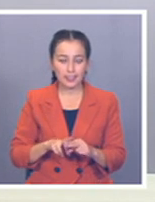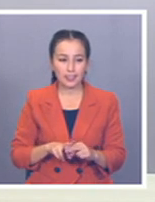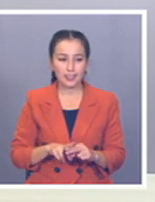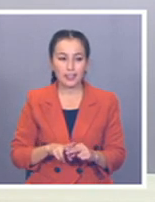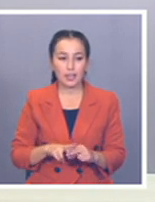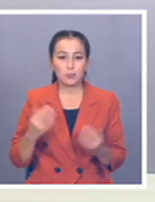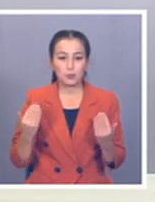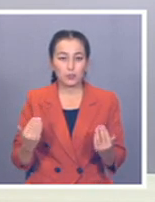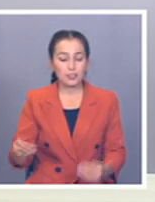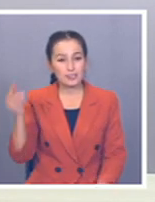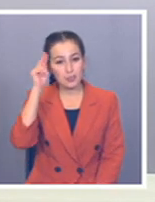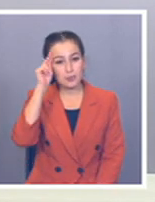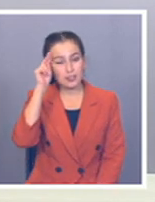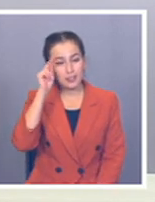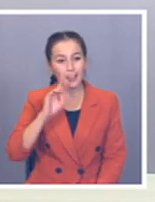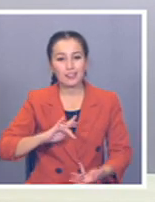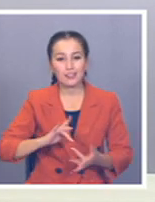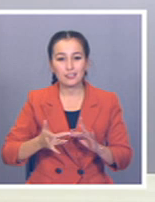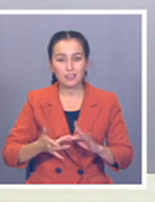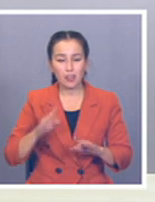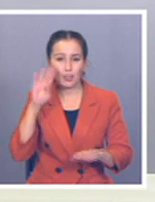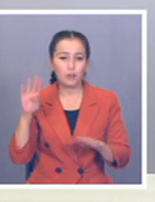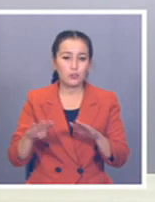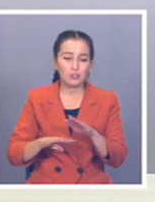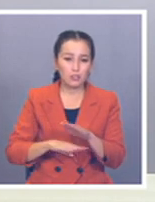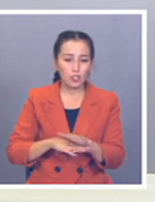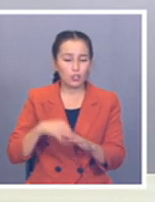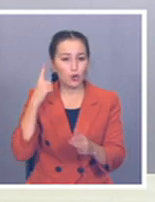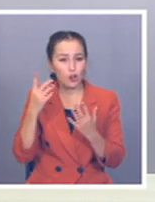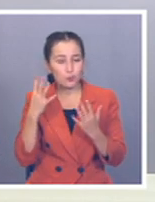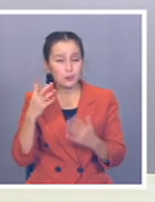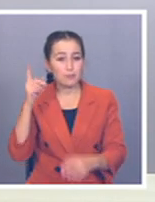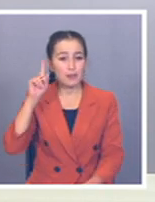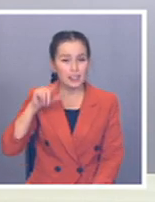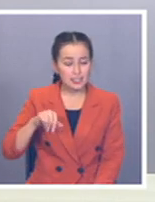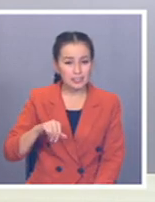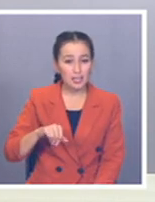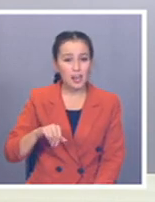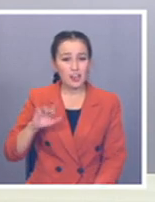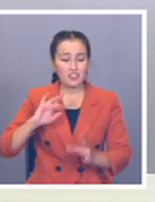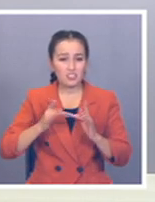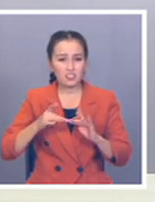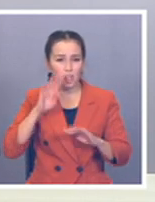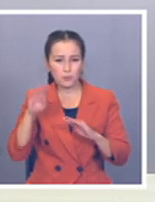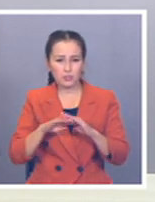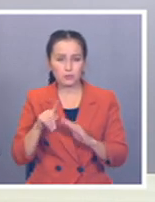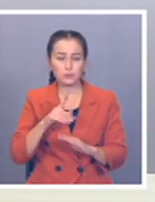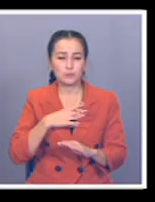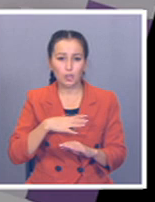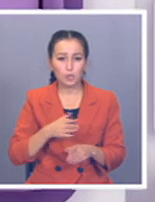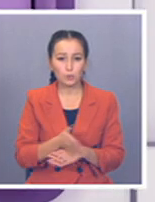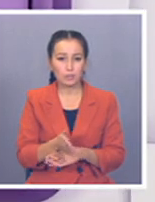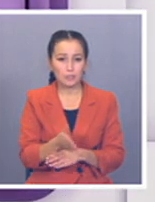Бүгінгі сабақта интернетке тәуелділік ұғымын білесіз, интернетке тәуелді болмаудың жолдарымен